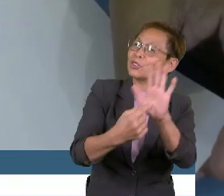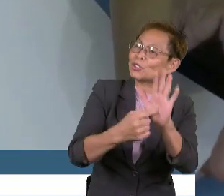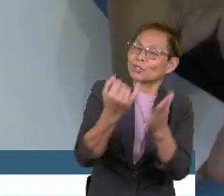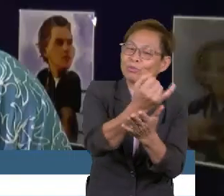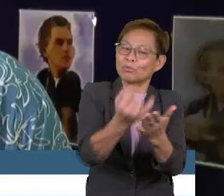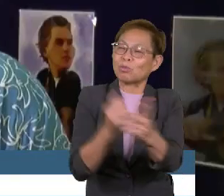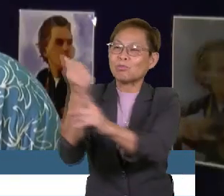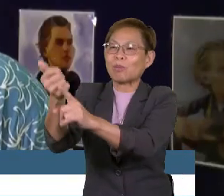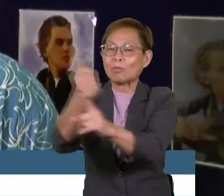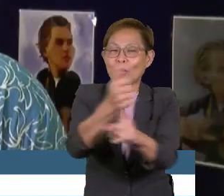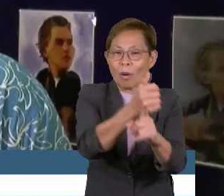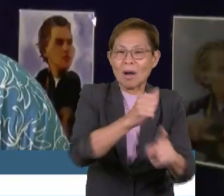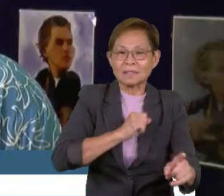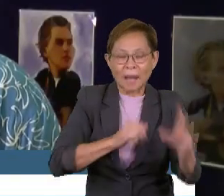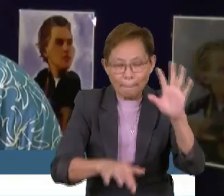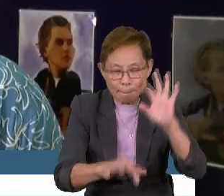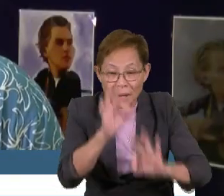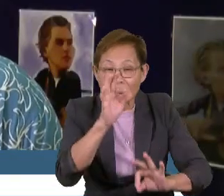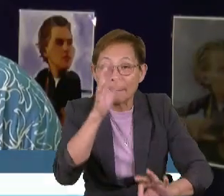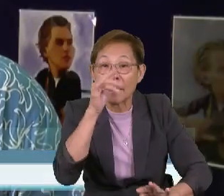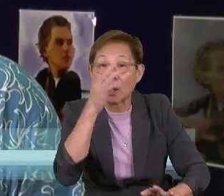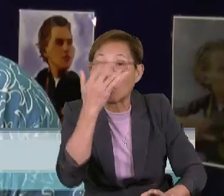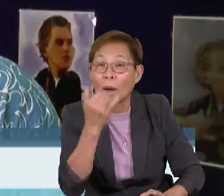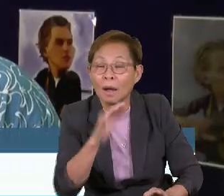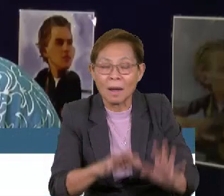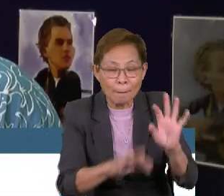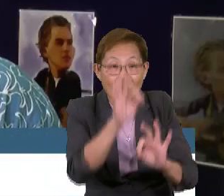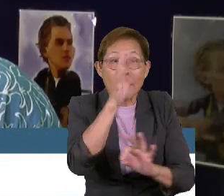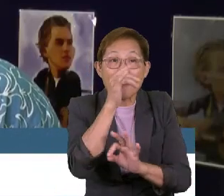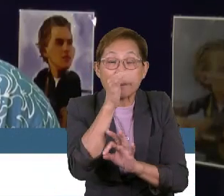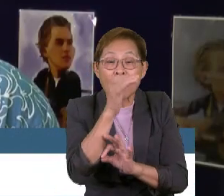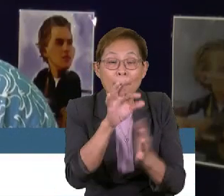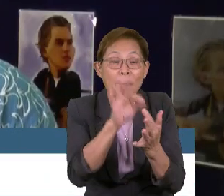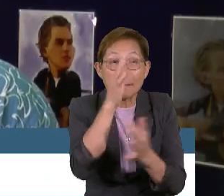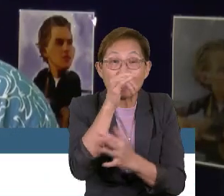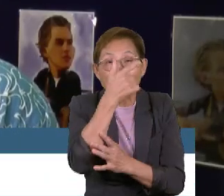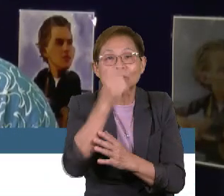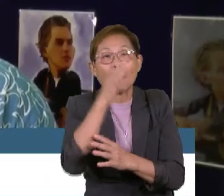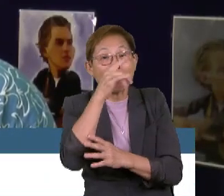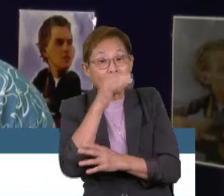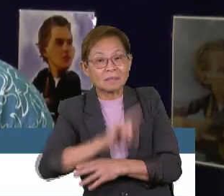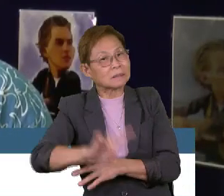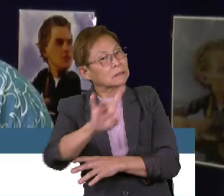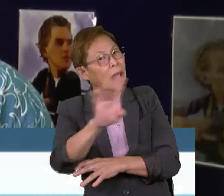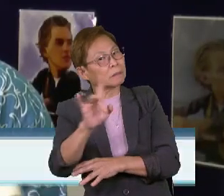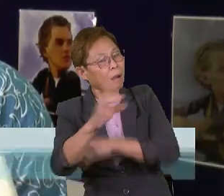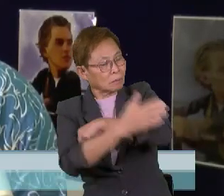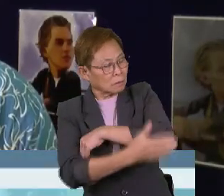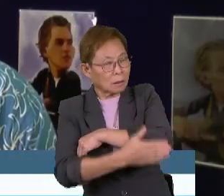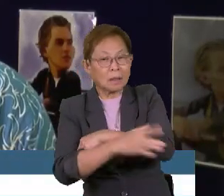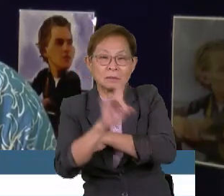masing-masing. Saya memilih Melaka sebagai tempat kira sebab Melaka adalah salah satu